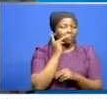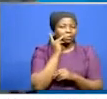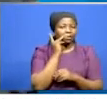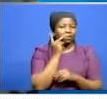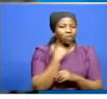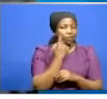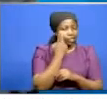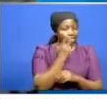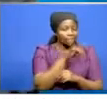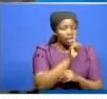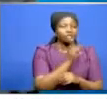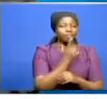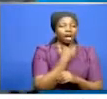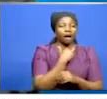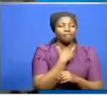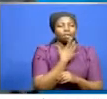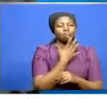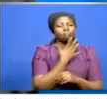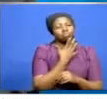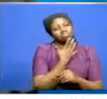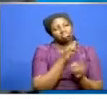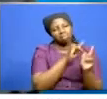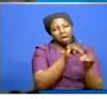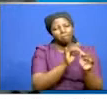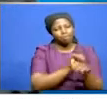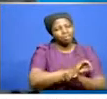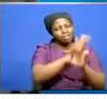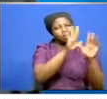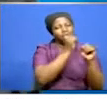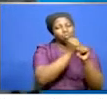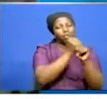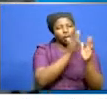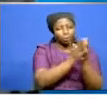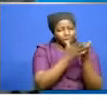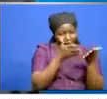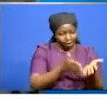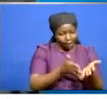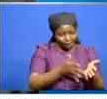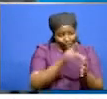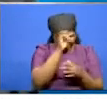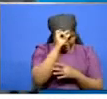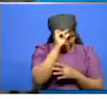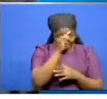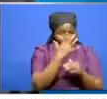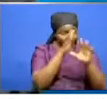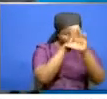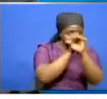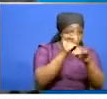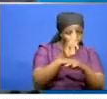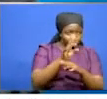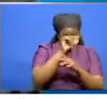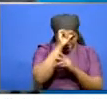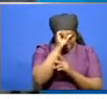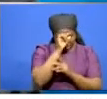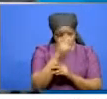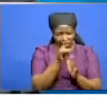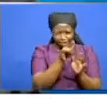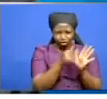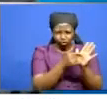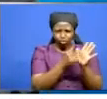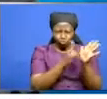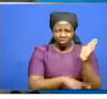kwamba amejitokeza wazi kufanya kazi na serikali iliyopo mamlakani kwa sasa ya Rais Uhuru Kenyatta. Pengine inaashiria nini?